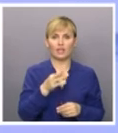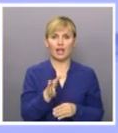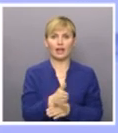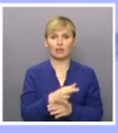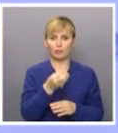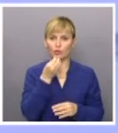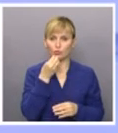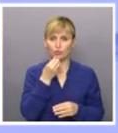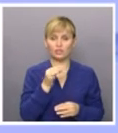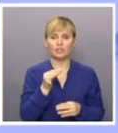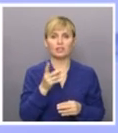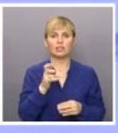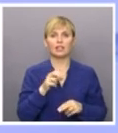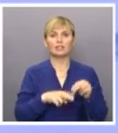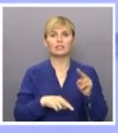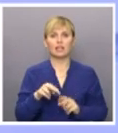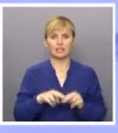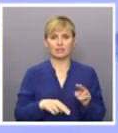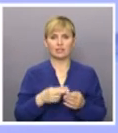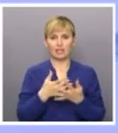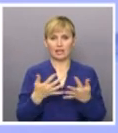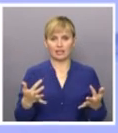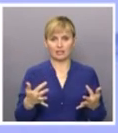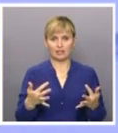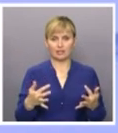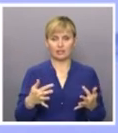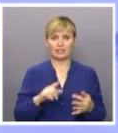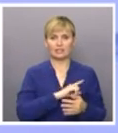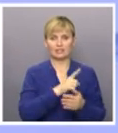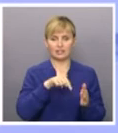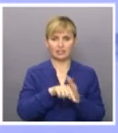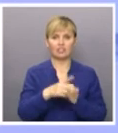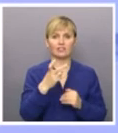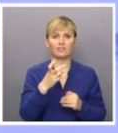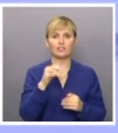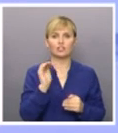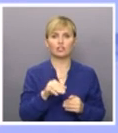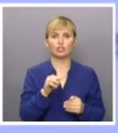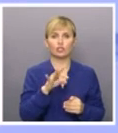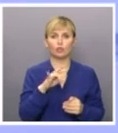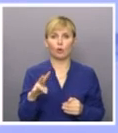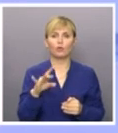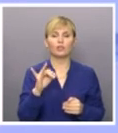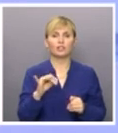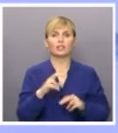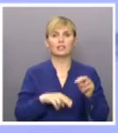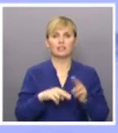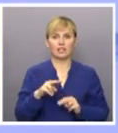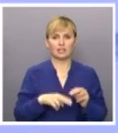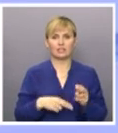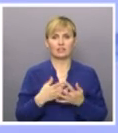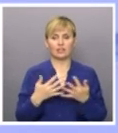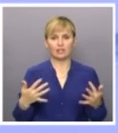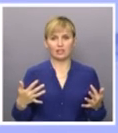на строительство садковых хозяйств мощностью 2000 тонн рыбы, не меньше, и на строительство установок замкнутого